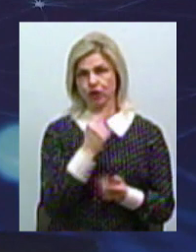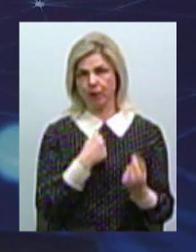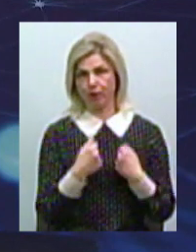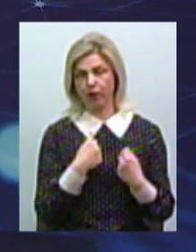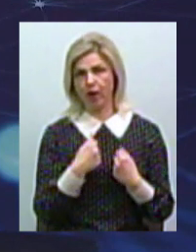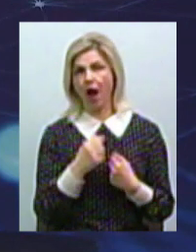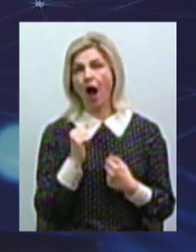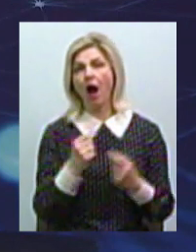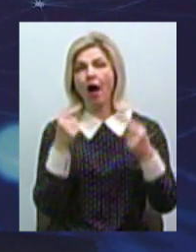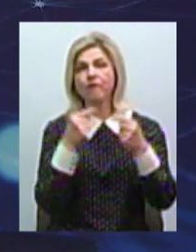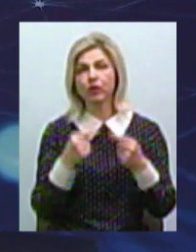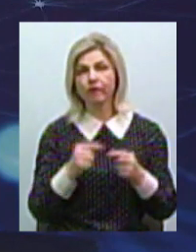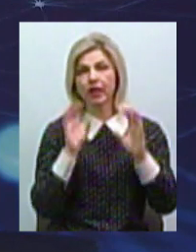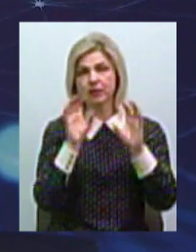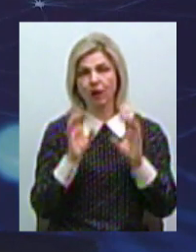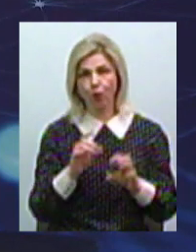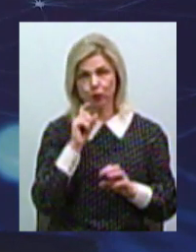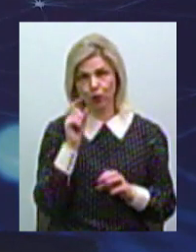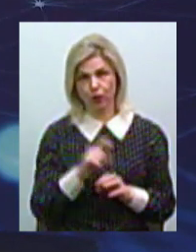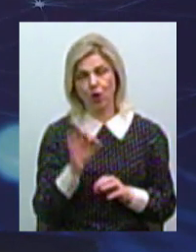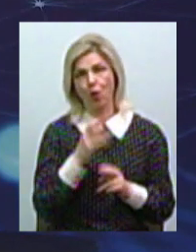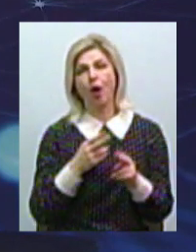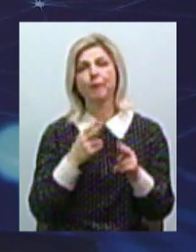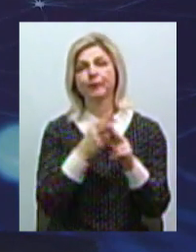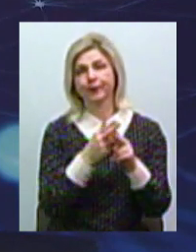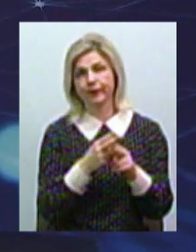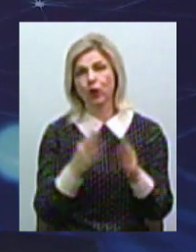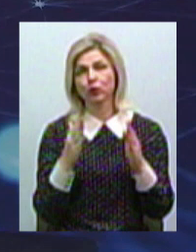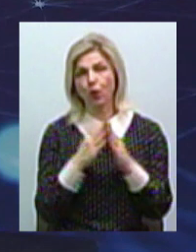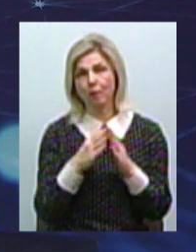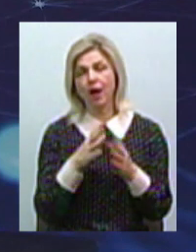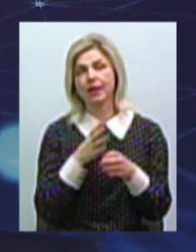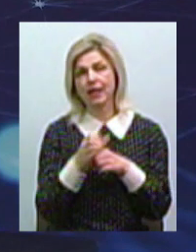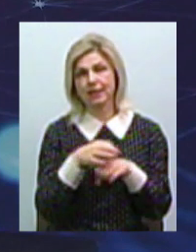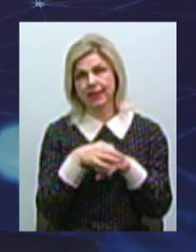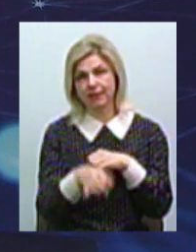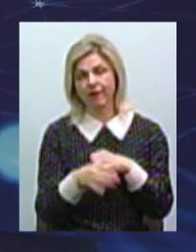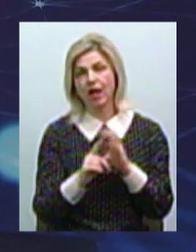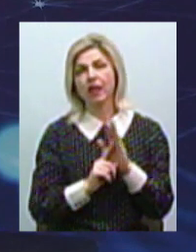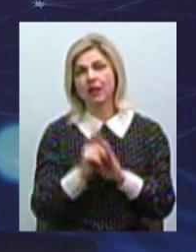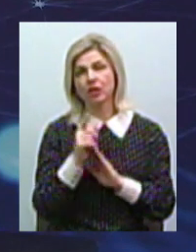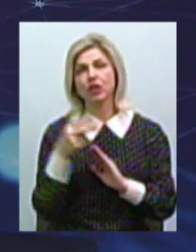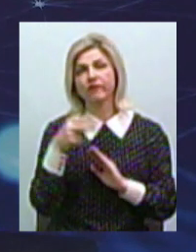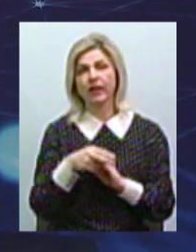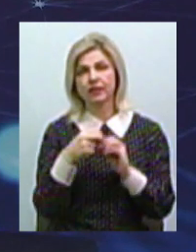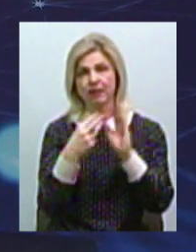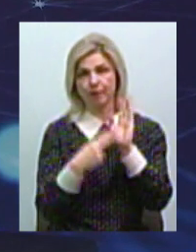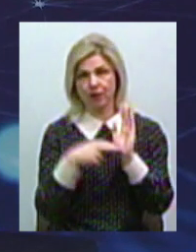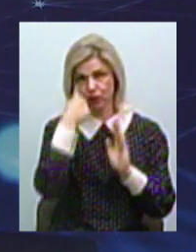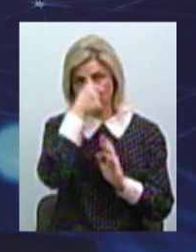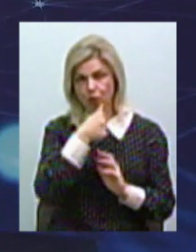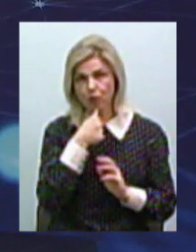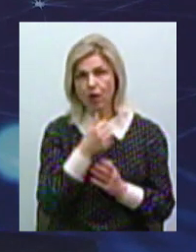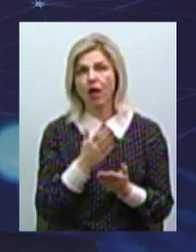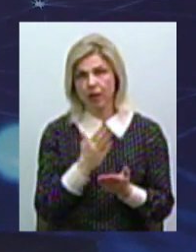відповідно до закону України про запобігання та протидію домашньому насильству, який вступив в силу з початку 2018 року, дійсно є досить